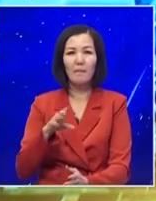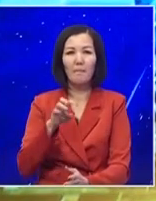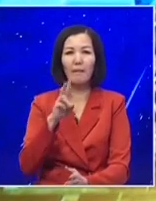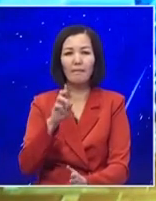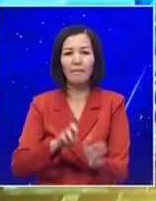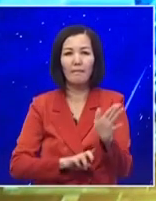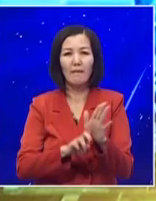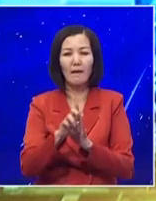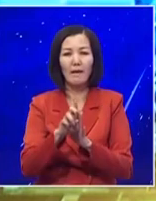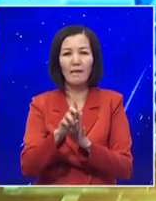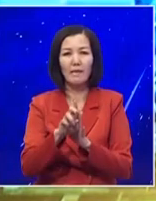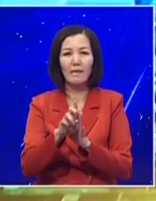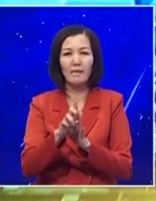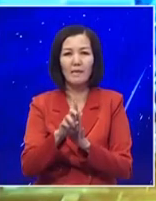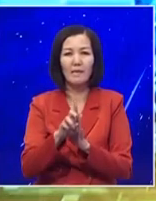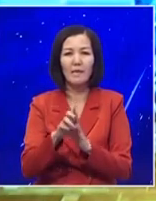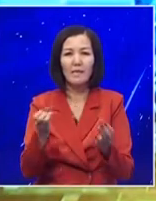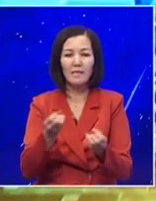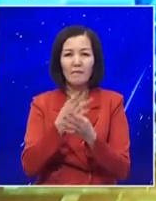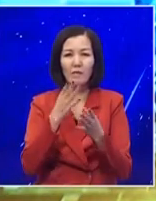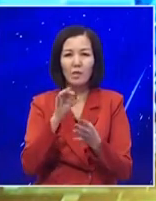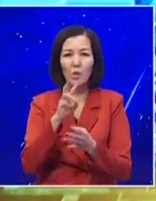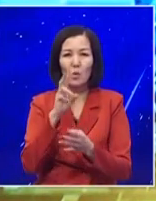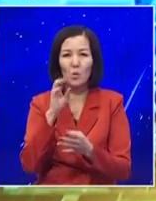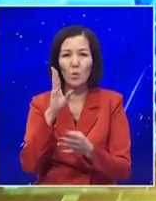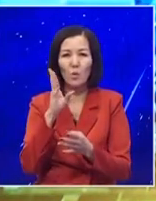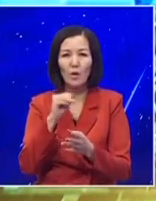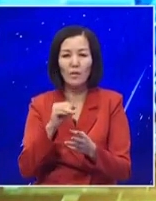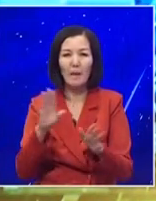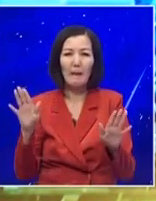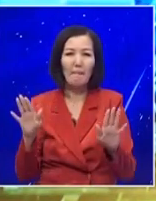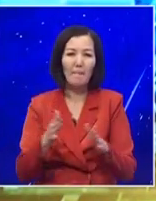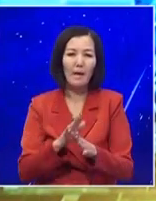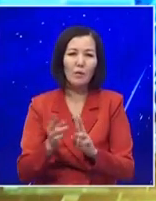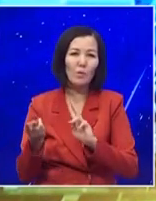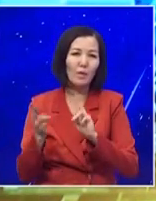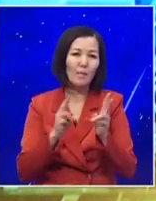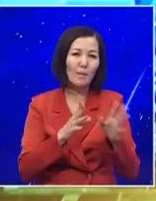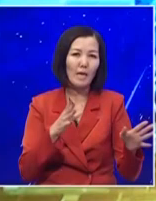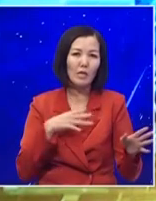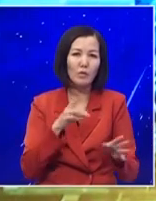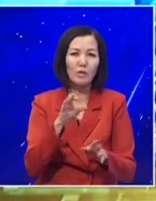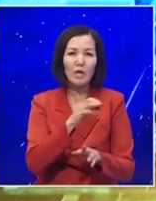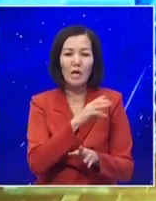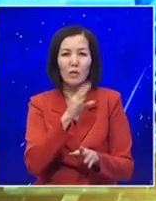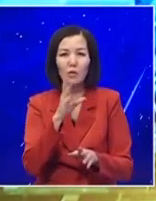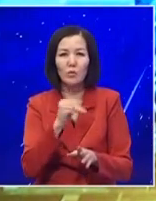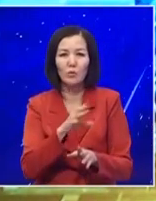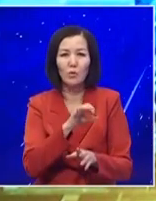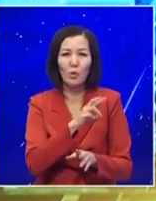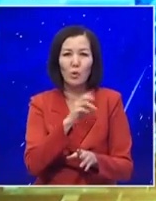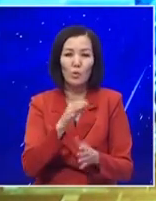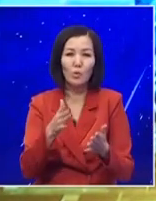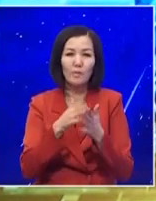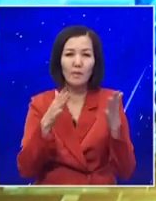монахини из обители святого Иоанна в Бургундии пляшут и поют «Катюшу». Клип в YouTube собрал уже более